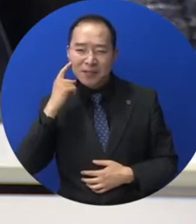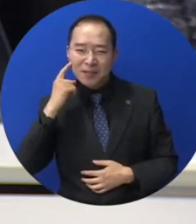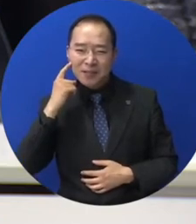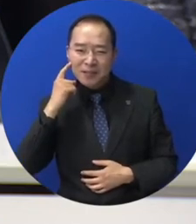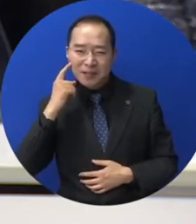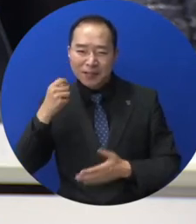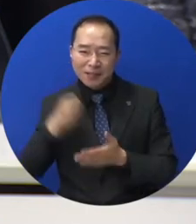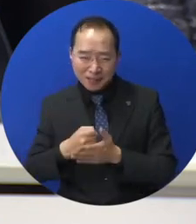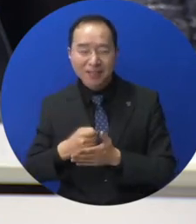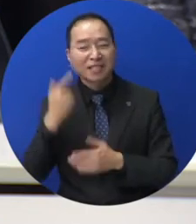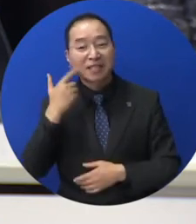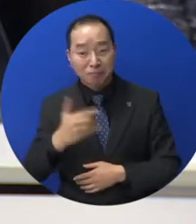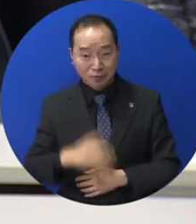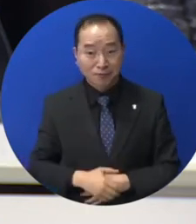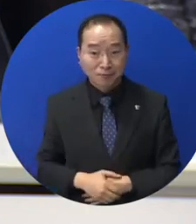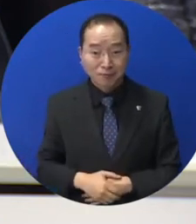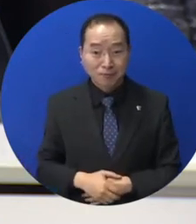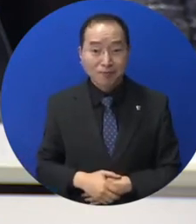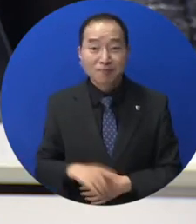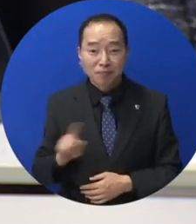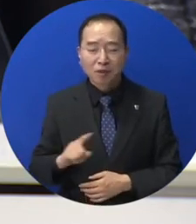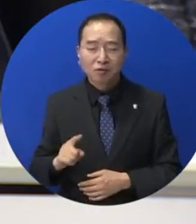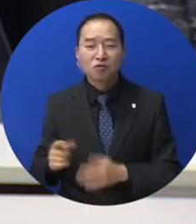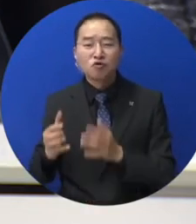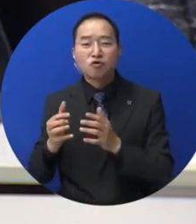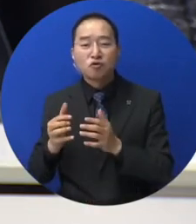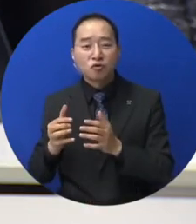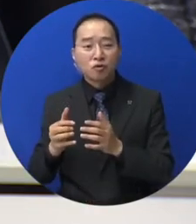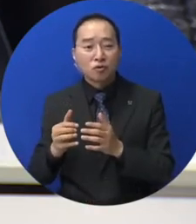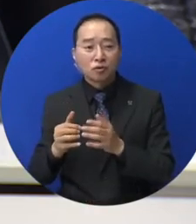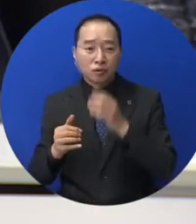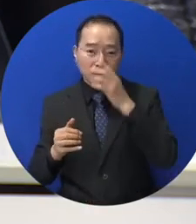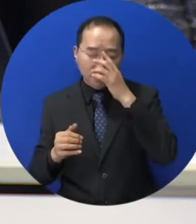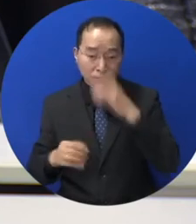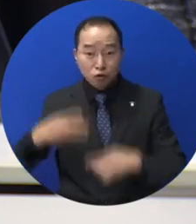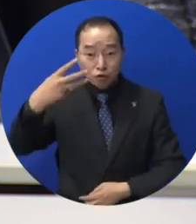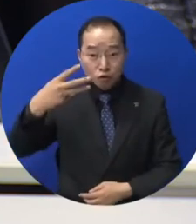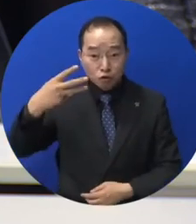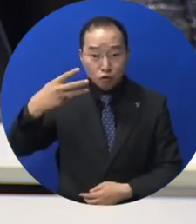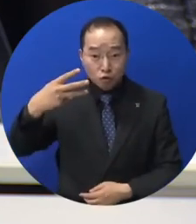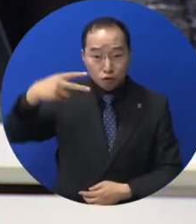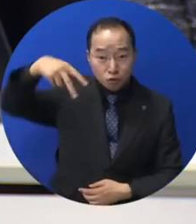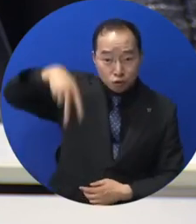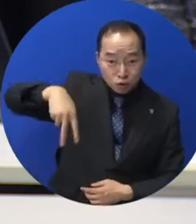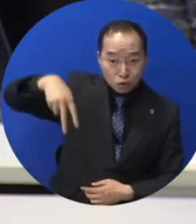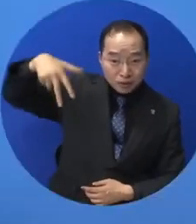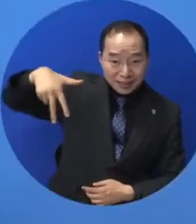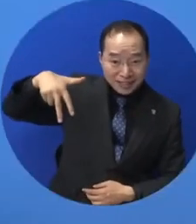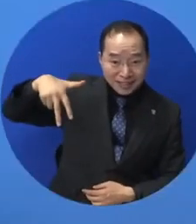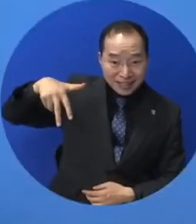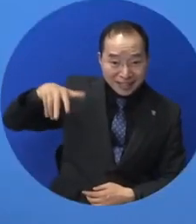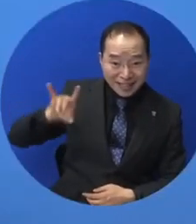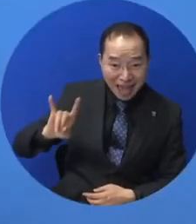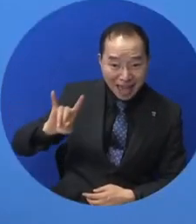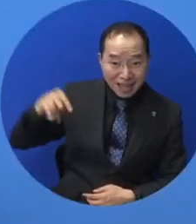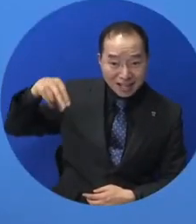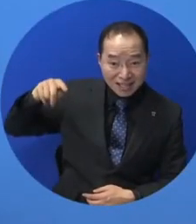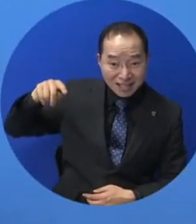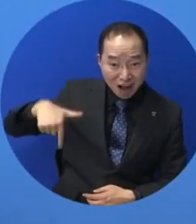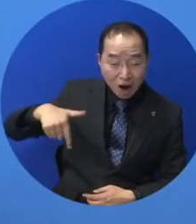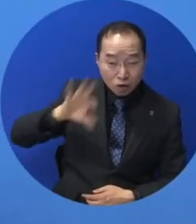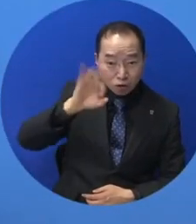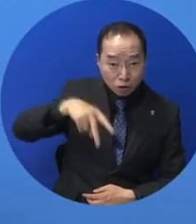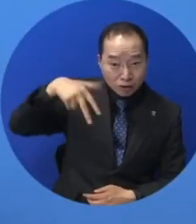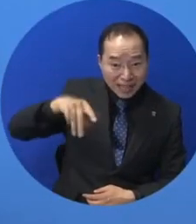골라본 질문입니다. 국민 MC로 불려지는 유재석 씨 그분이 트로트